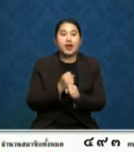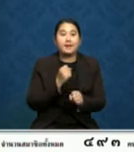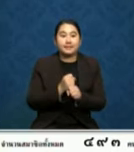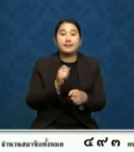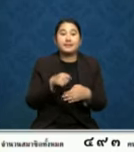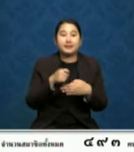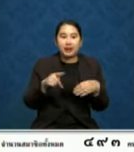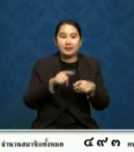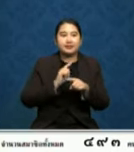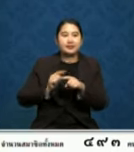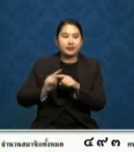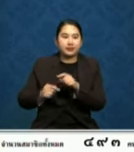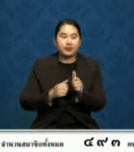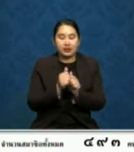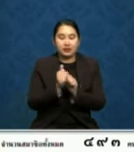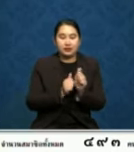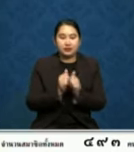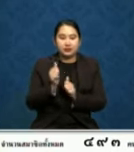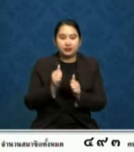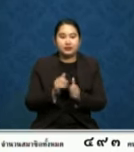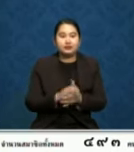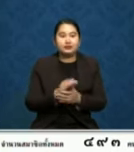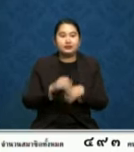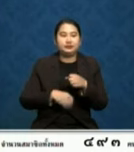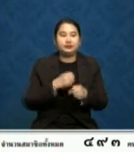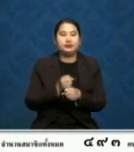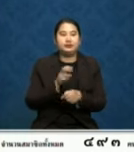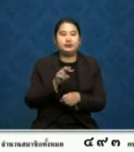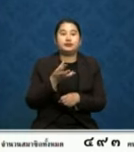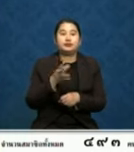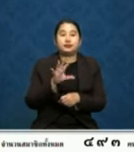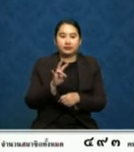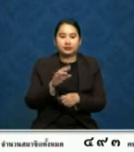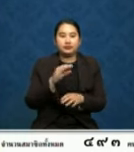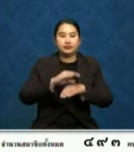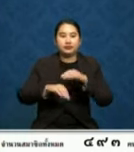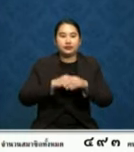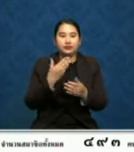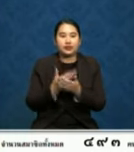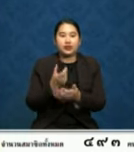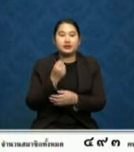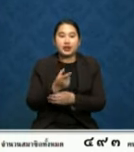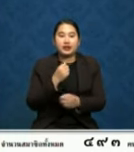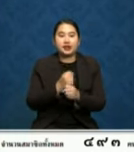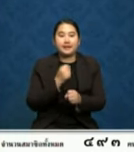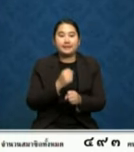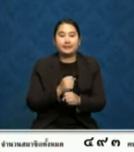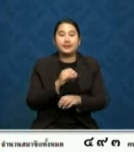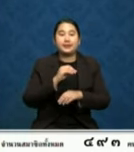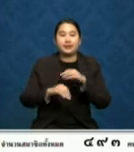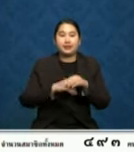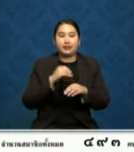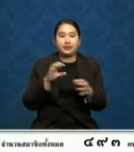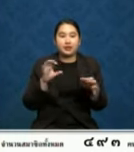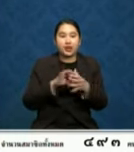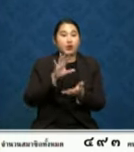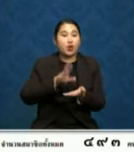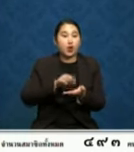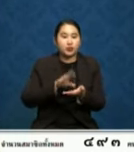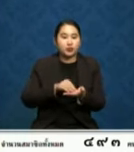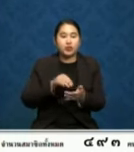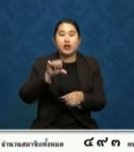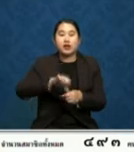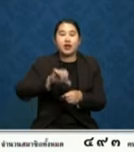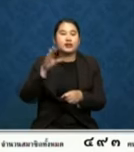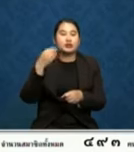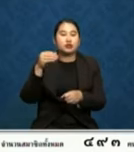67นะคะที่มีการประกวดราคาโครงการจ้างพัฒนาแพลตฟอร์มรายการข้อมูลกซเรือนกระจกระดับโครงการ